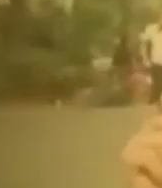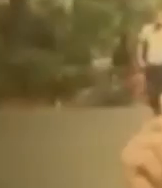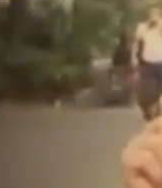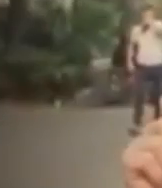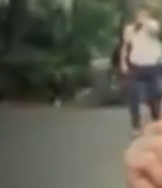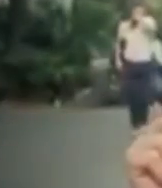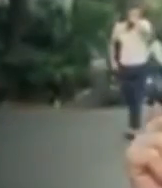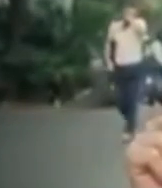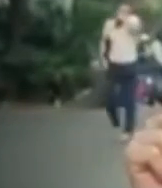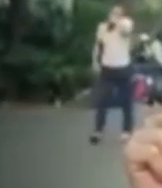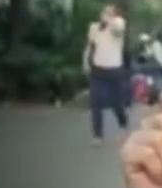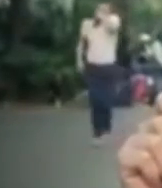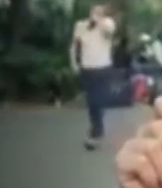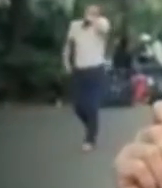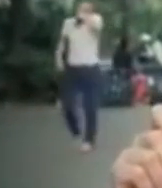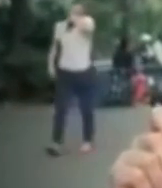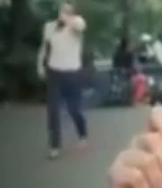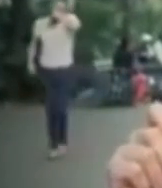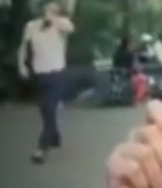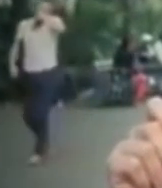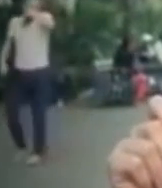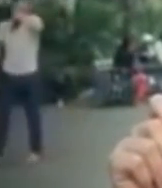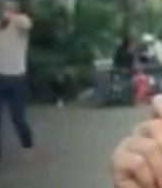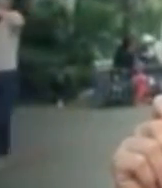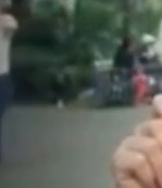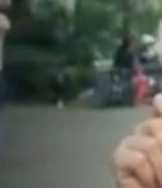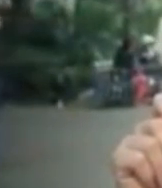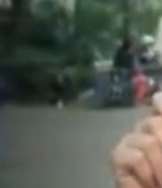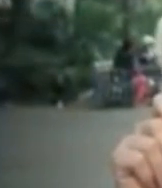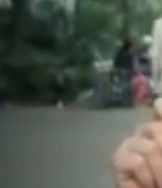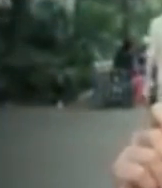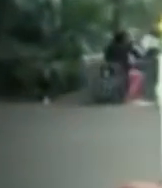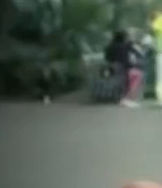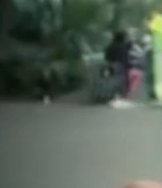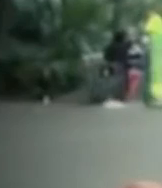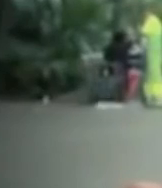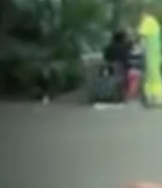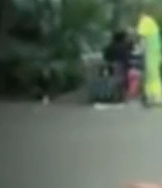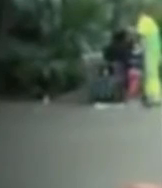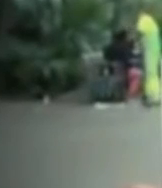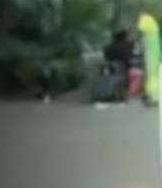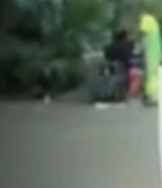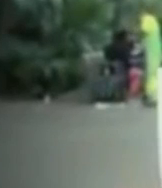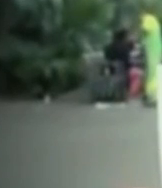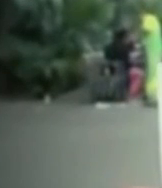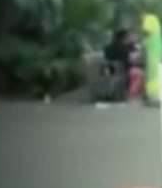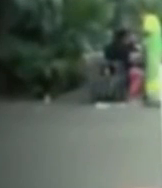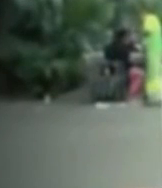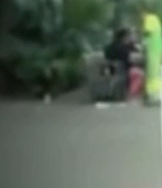από τους διάφορους λαούς της ισπανίας θέλουμε να σας στείλουμε ένα μήνυμα δεν είστε μόνες